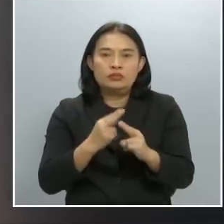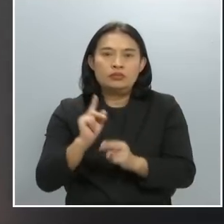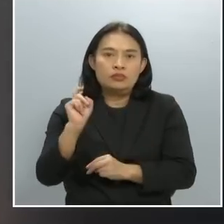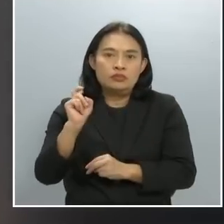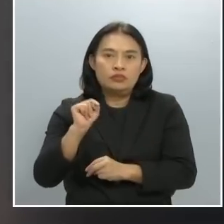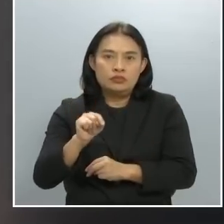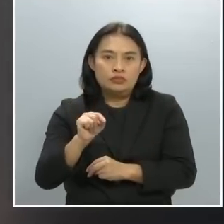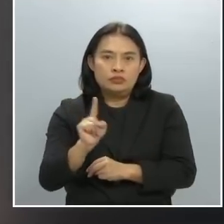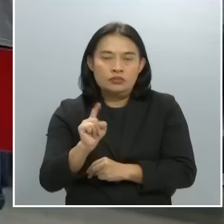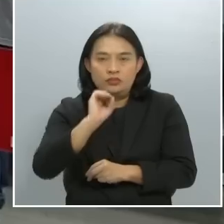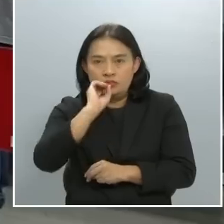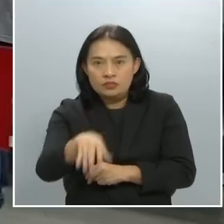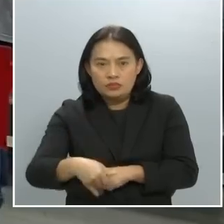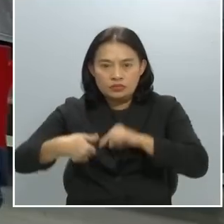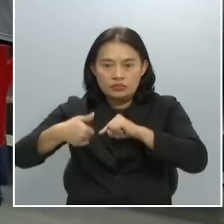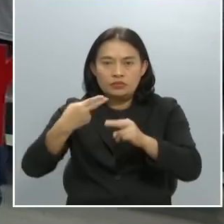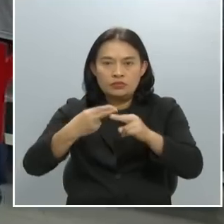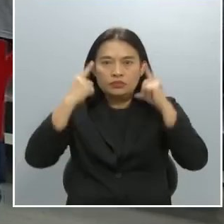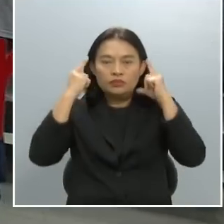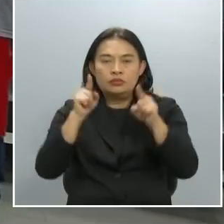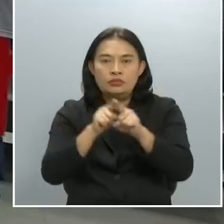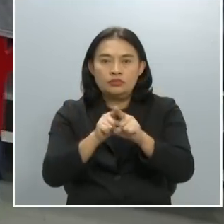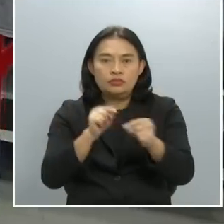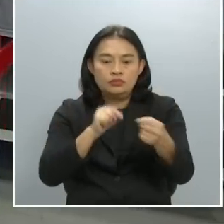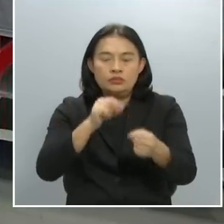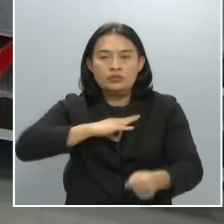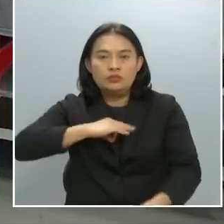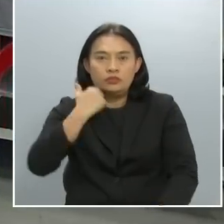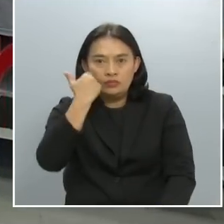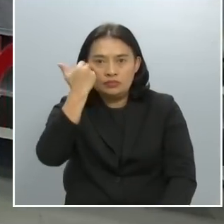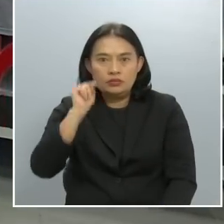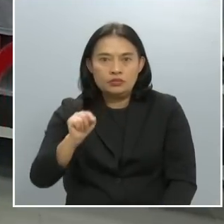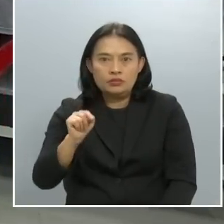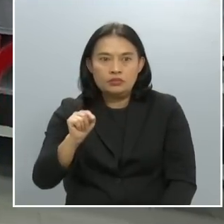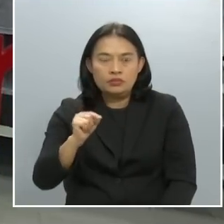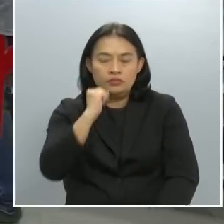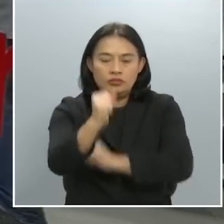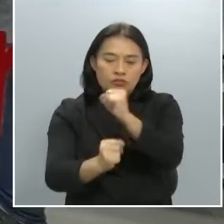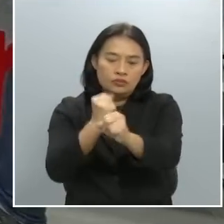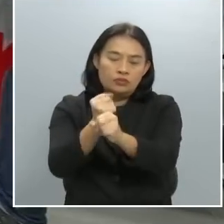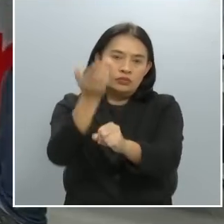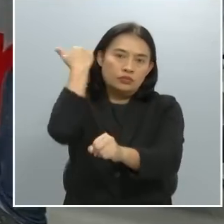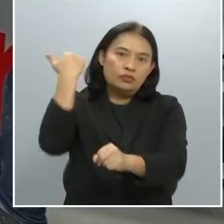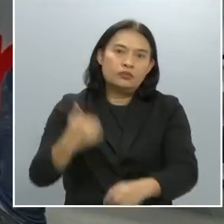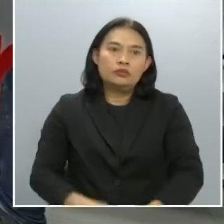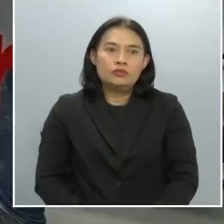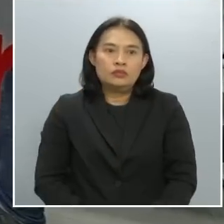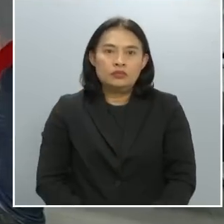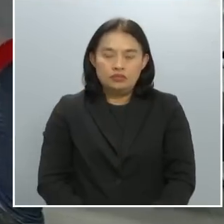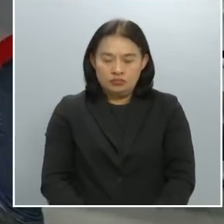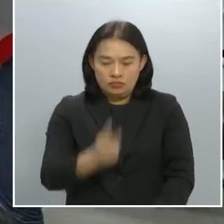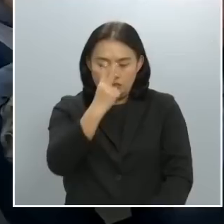ช่างสักเองก็เป็นคนดังด้วยตัวน้องอายเรื่องนี้เกิดขึ้นตอนปีที่ผ่านมาทุกทางที่เห็นรอย